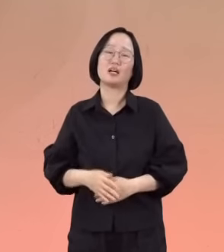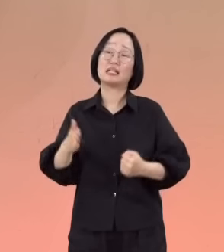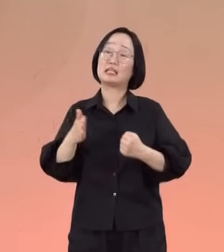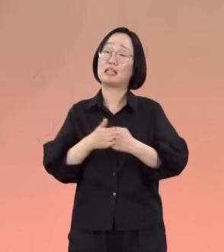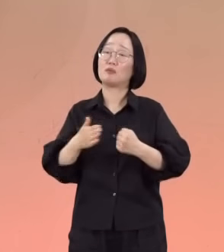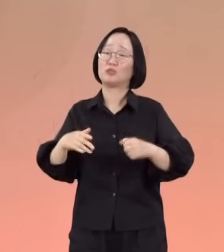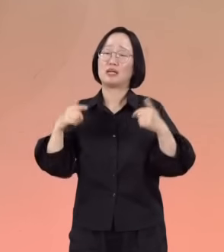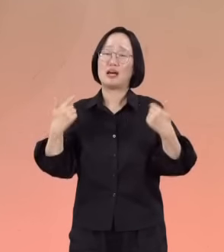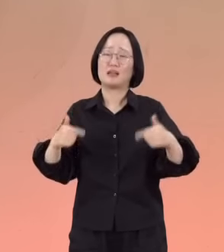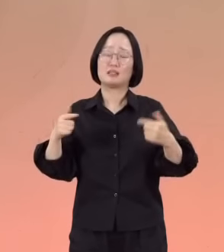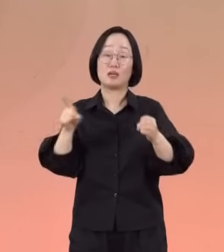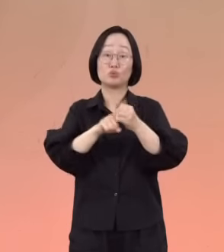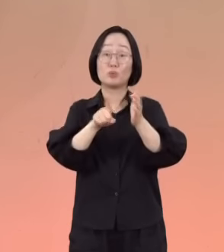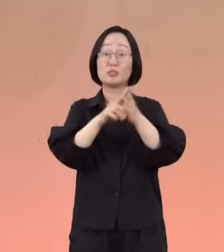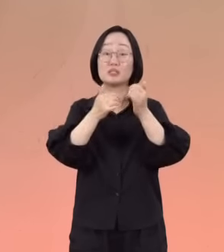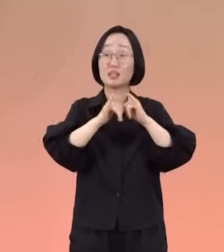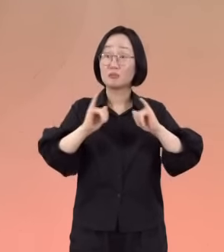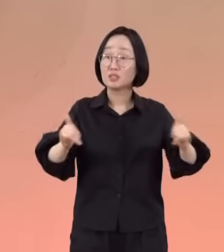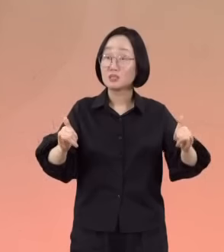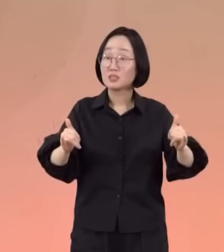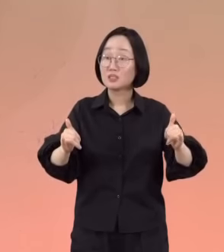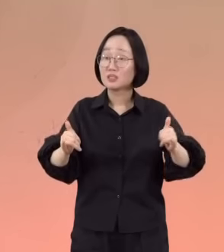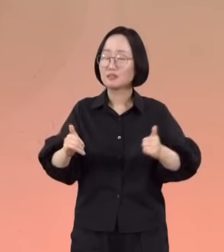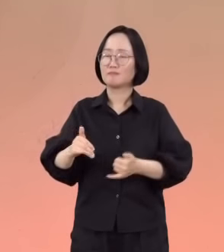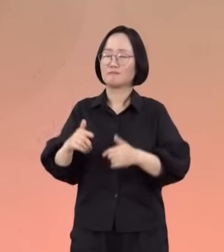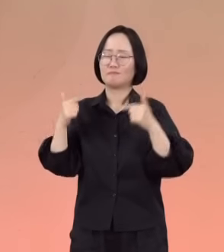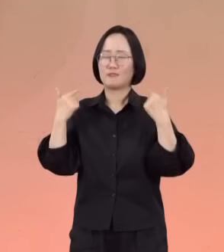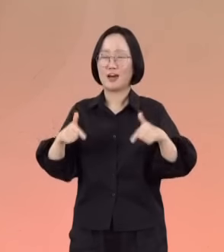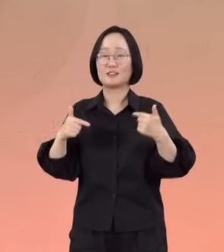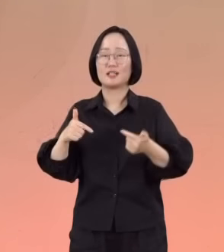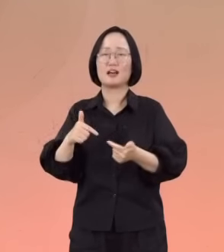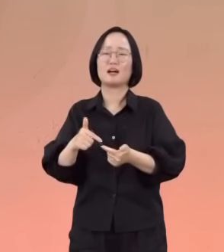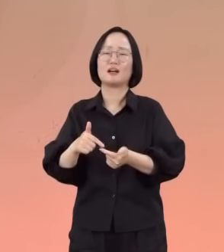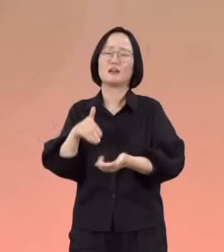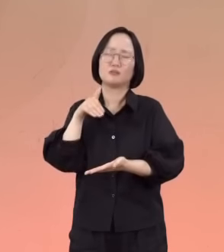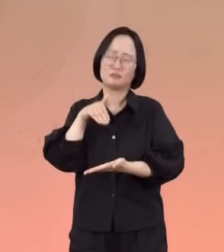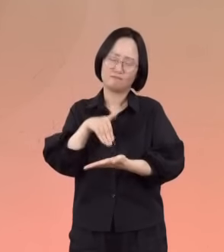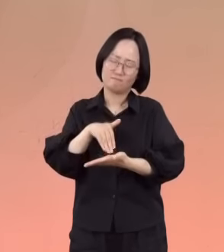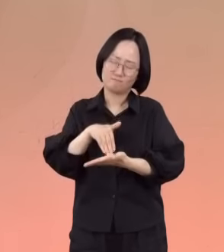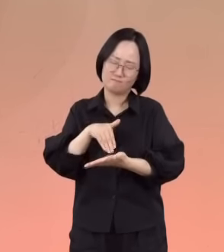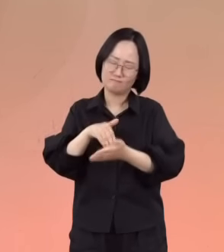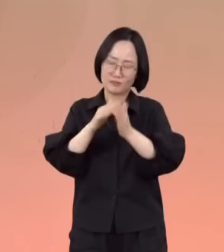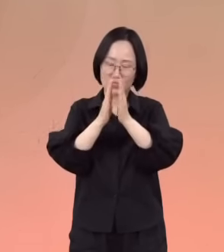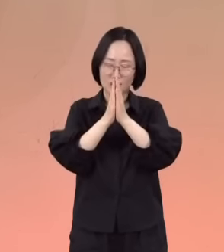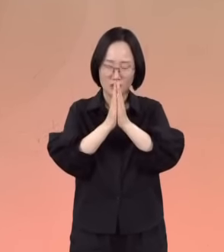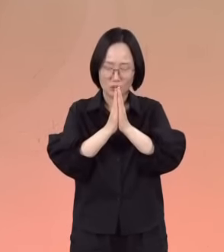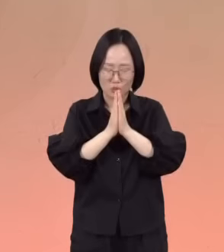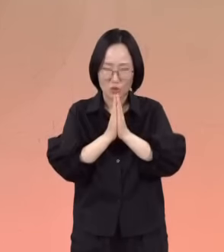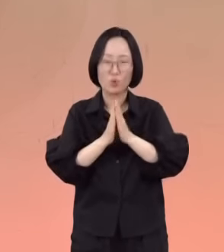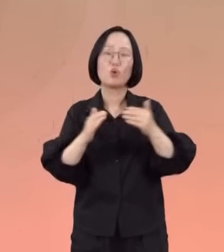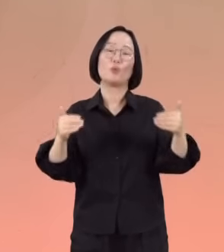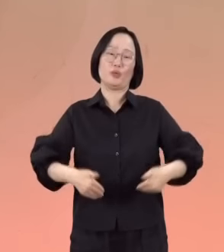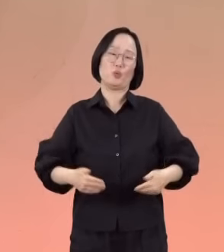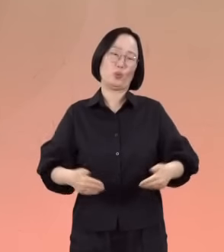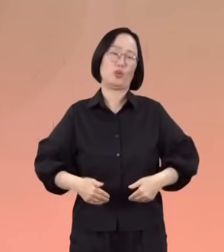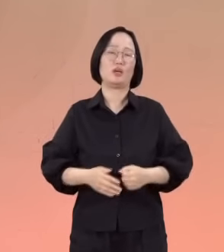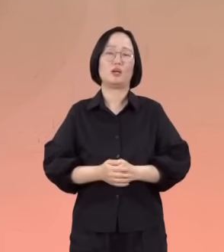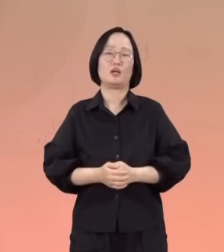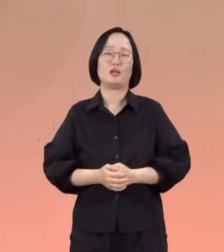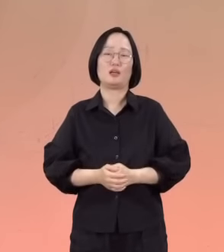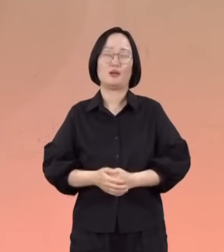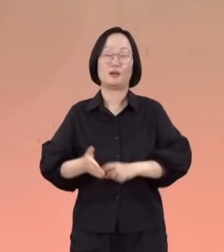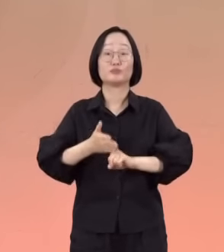참의 기도를 올려야 됩니다 부처님 잘못했습니다 부처님 잘못했습니다 몸과